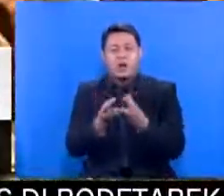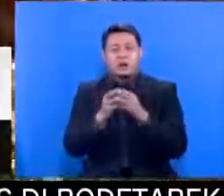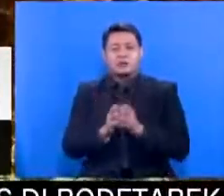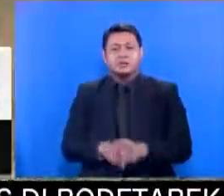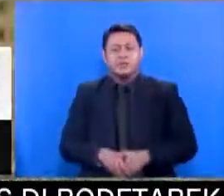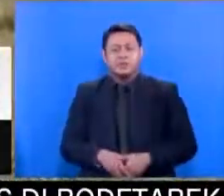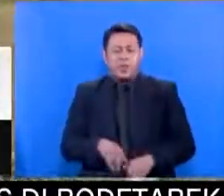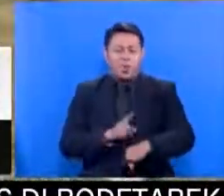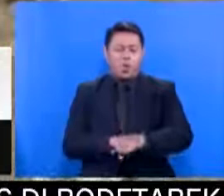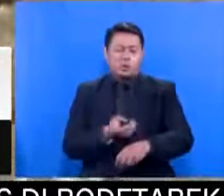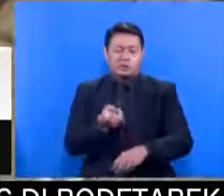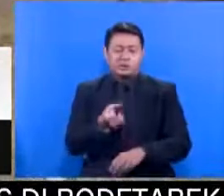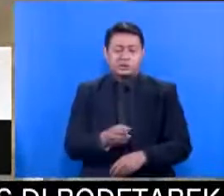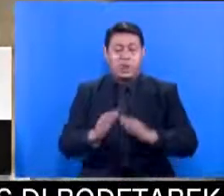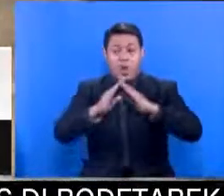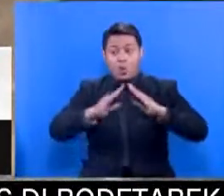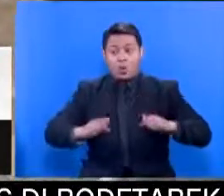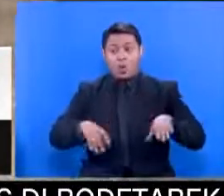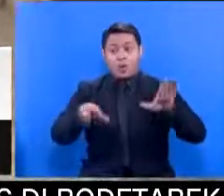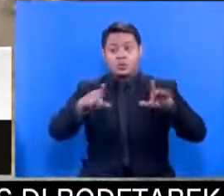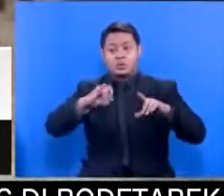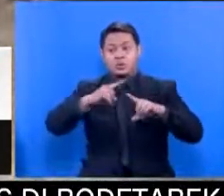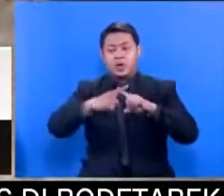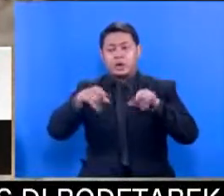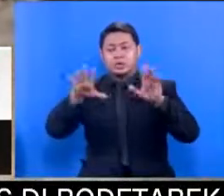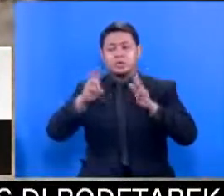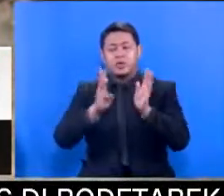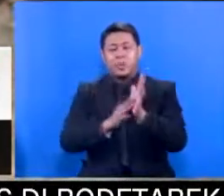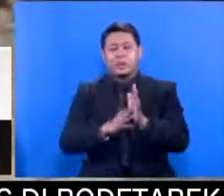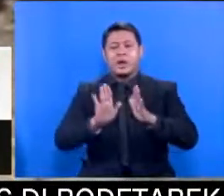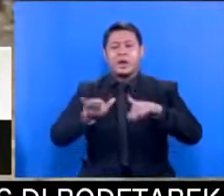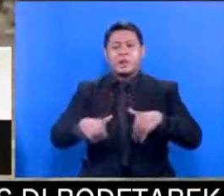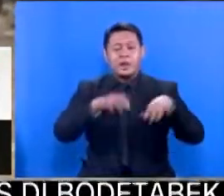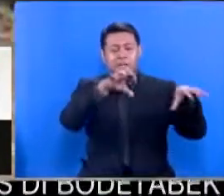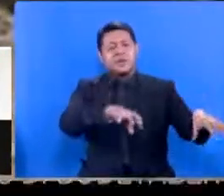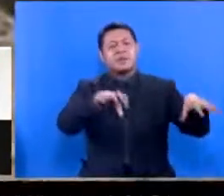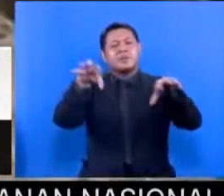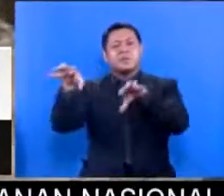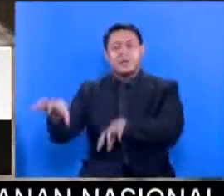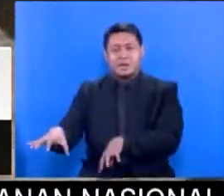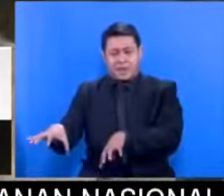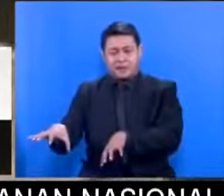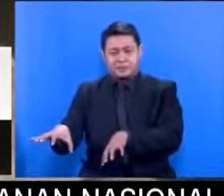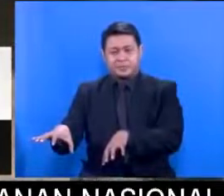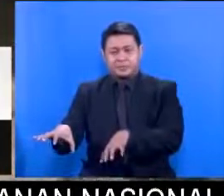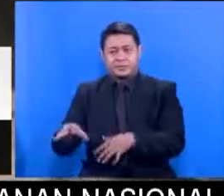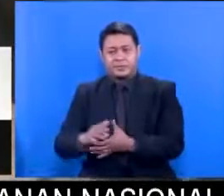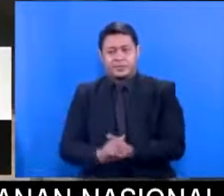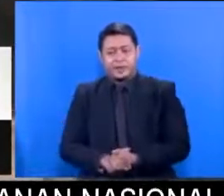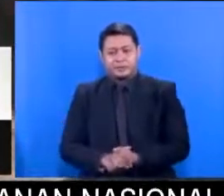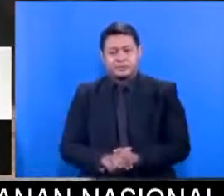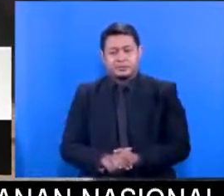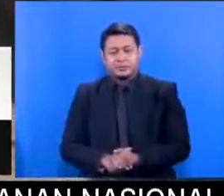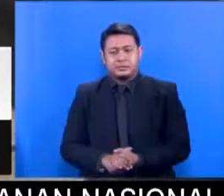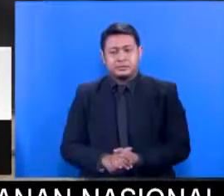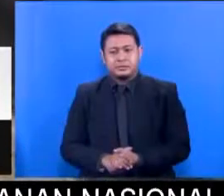butuh waktu lama, rumah berukuran 7x10 meter ini pun berhasil dipindahkan dari lokasi awalnya.